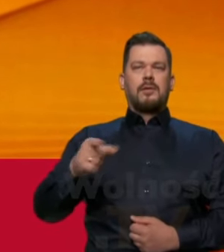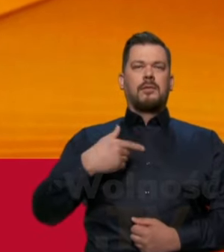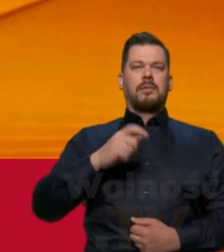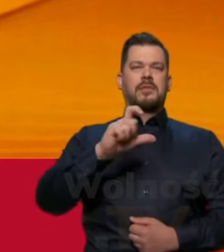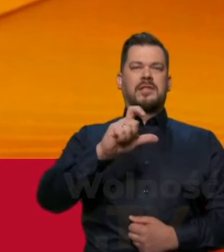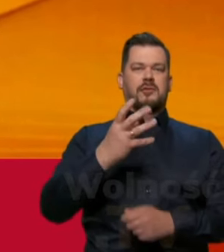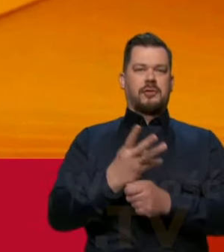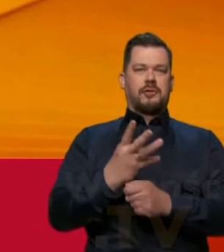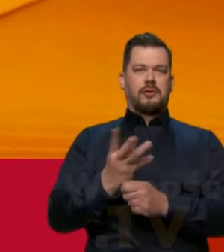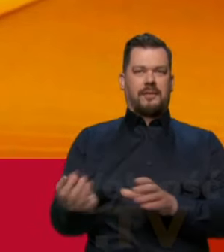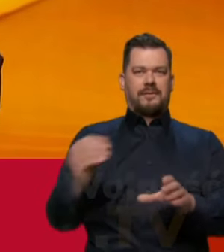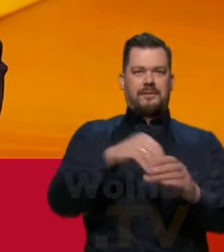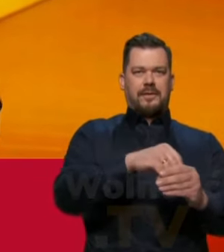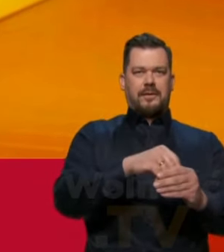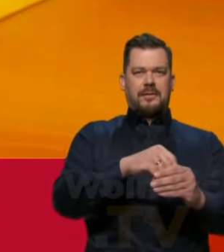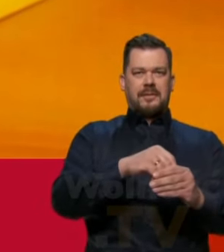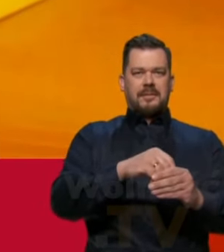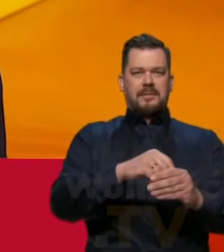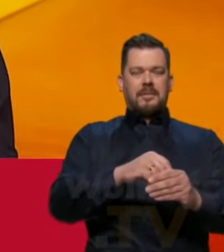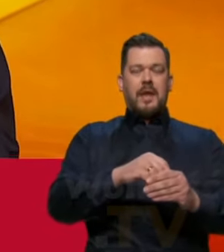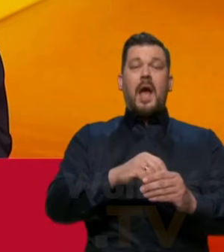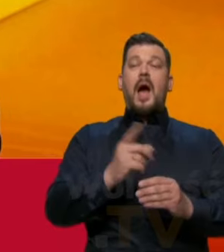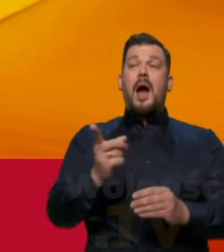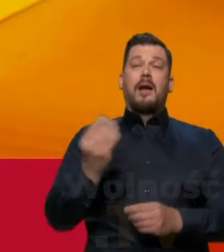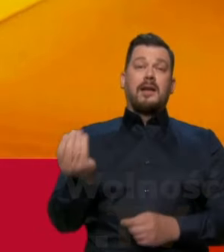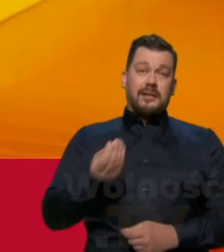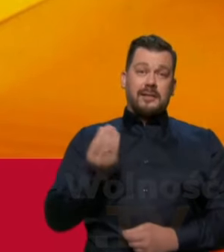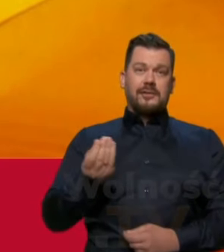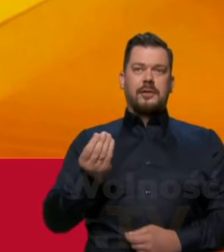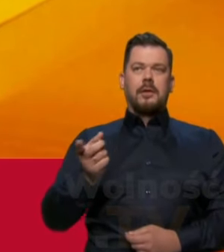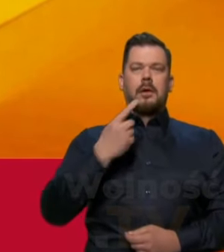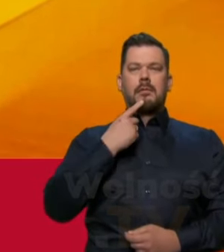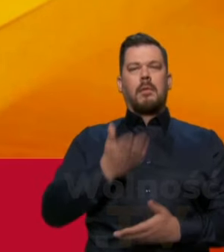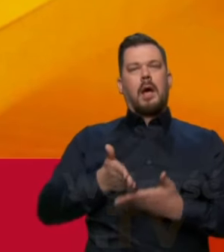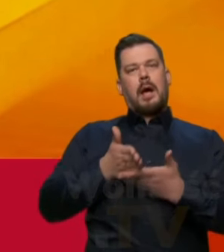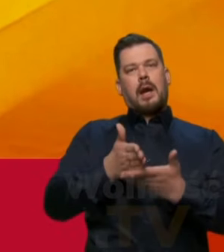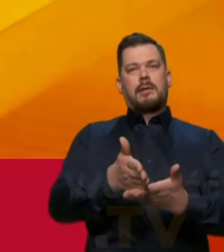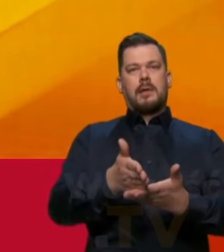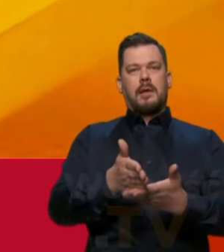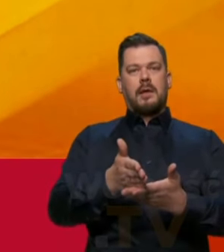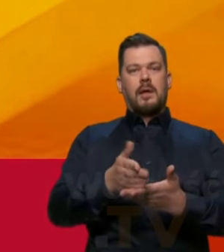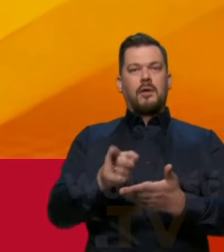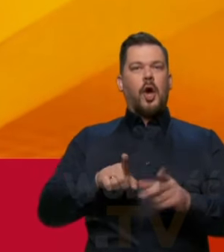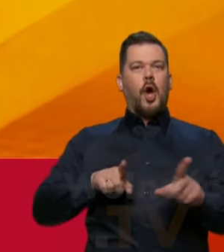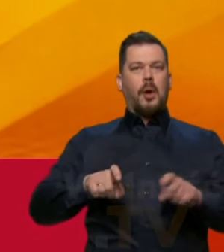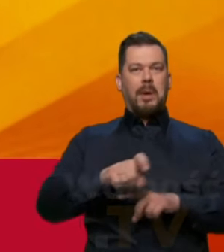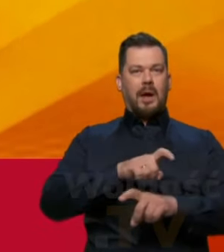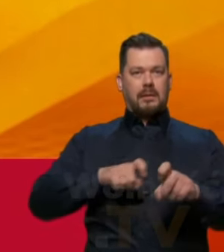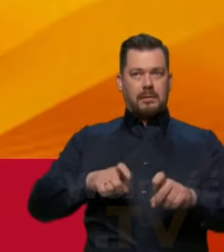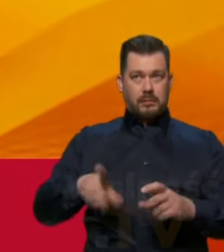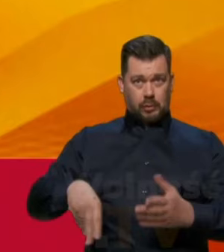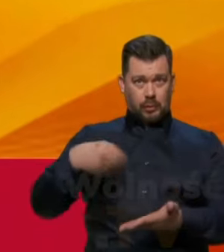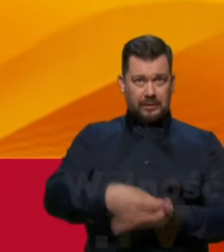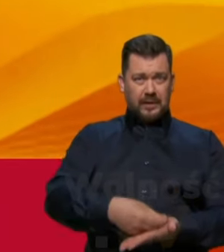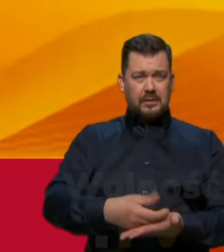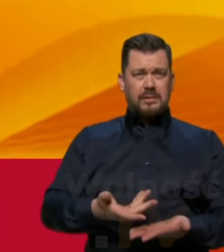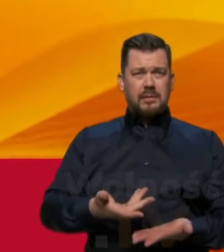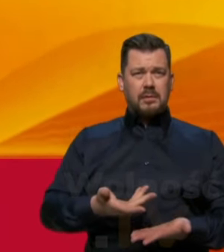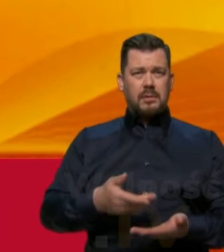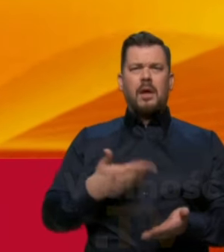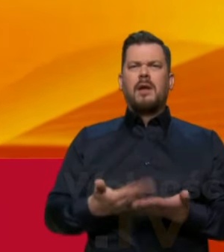C40. Prawda? I oprócz tego sugeruje nam jedzenie świerszczy. Pan dofinansował tych, co sadzą świerszczy. Otóż,